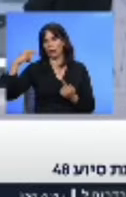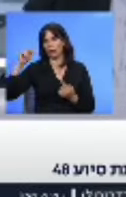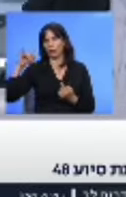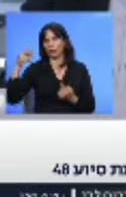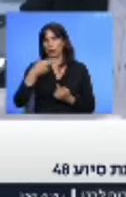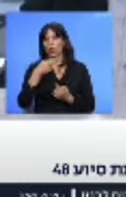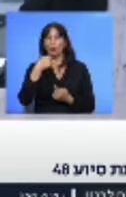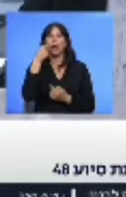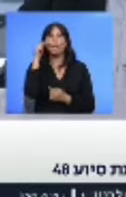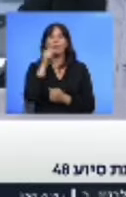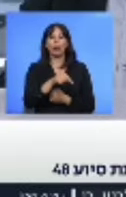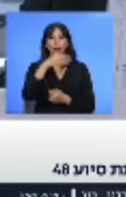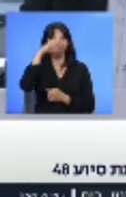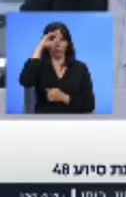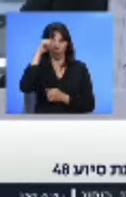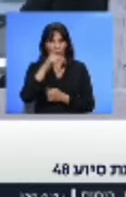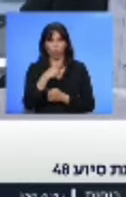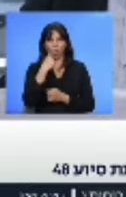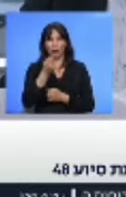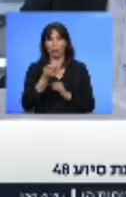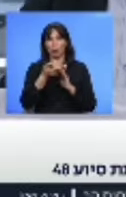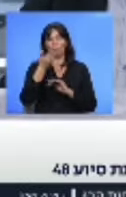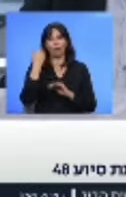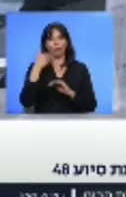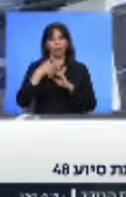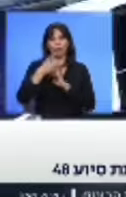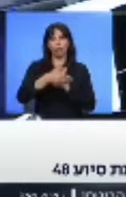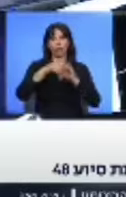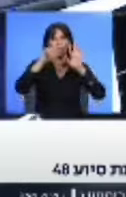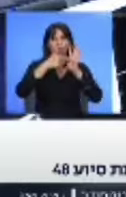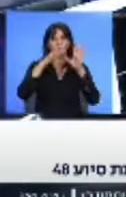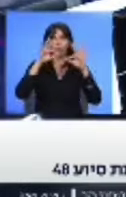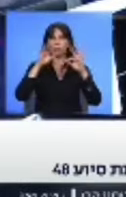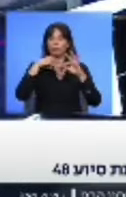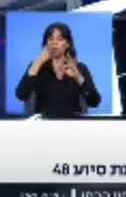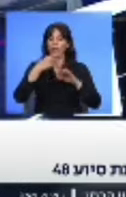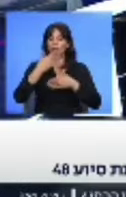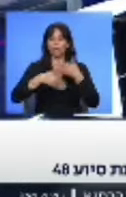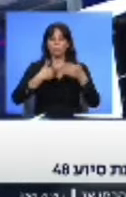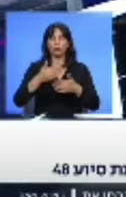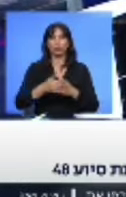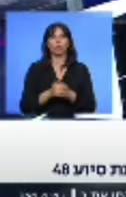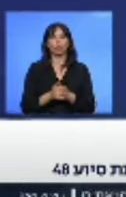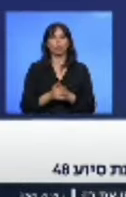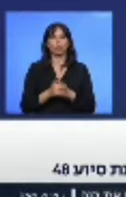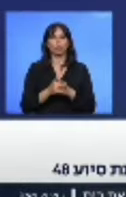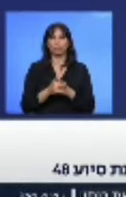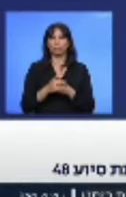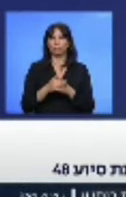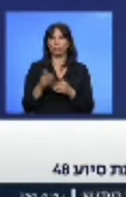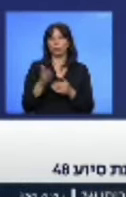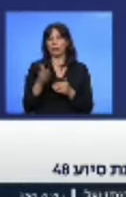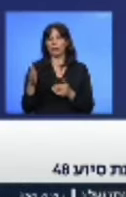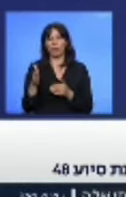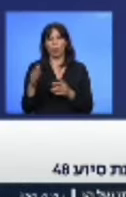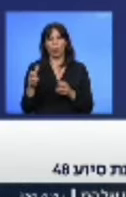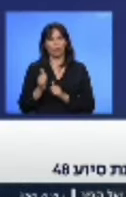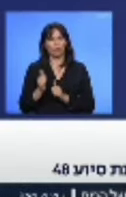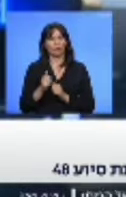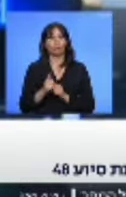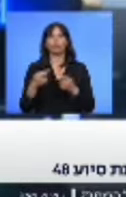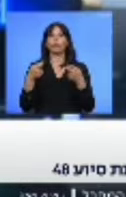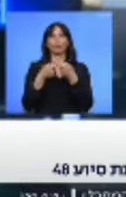הוא אמר, אז אחרי 7 באוקטובר, התחלה, אנחנו נמשיך. כן. הוא אמר, מה זה זרוע צבאית? עכשיו, לגבי הכסף... רזי